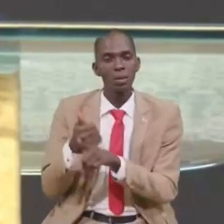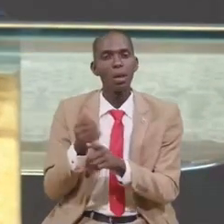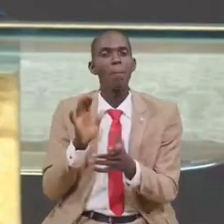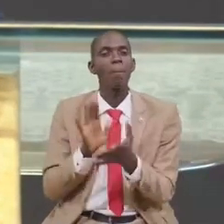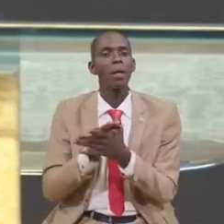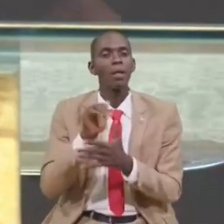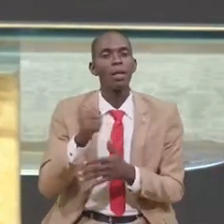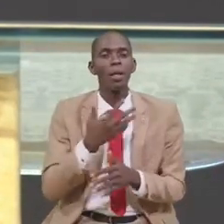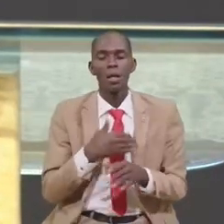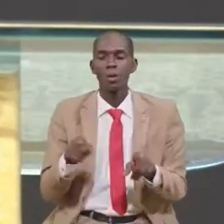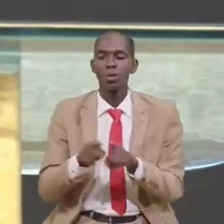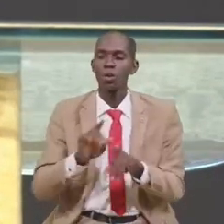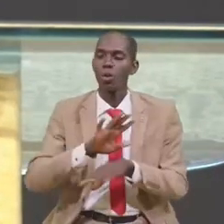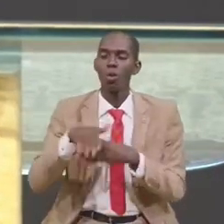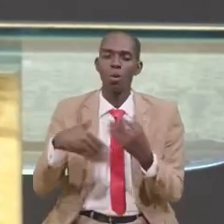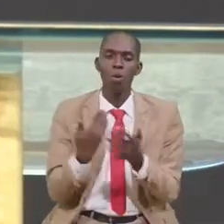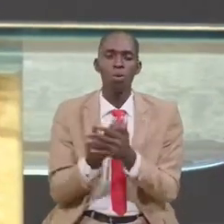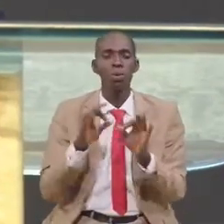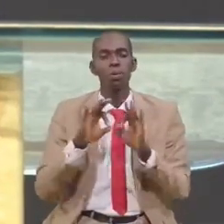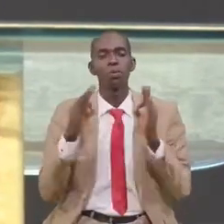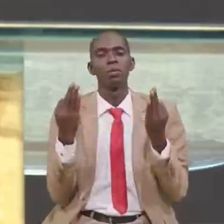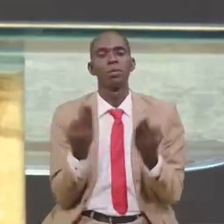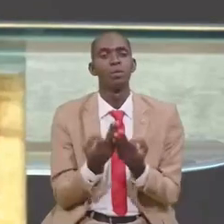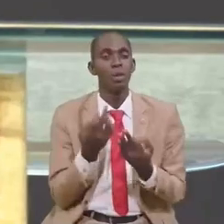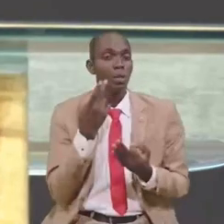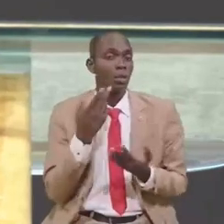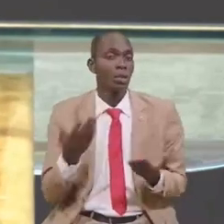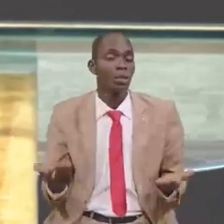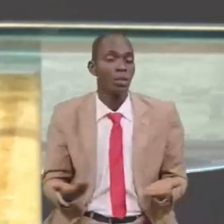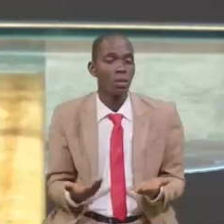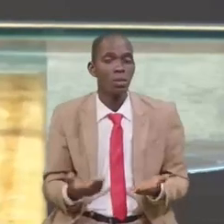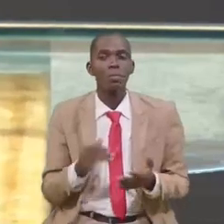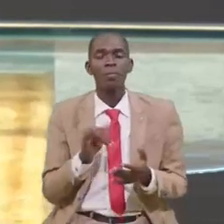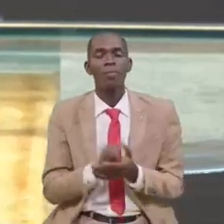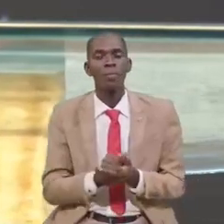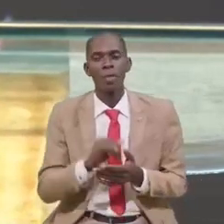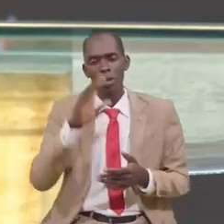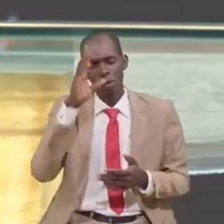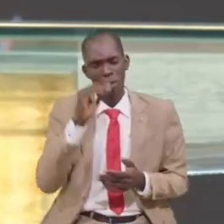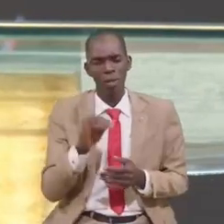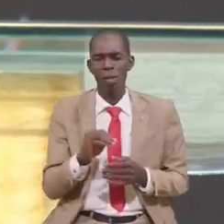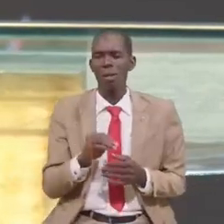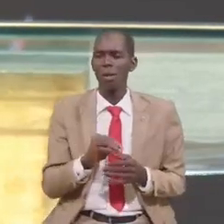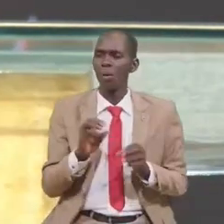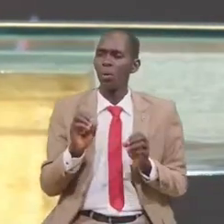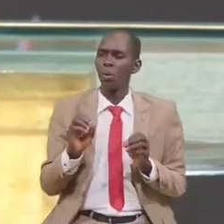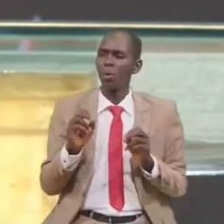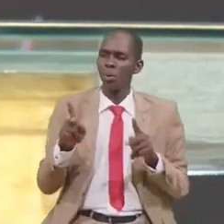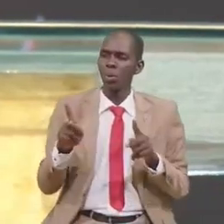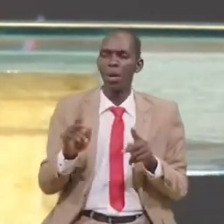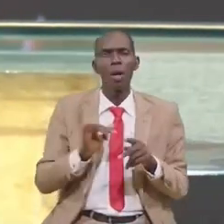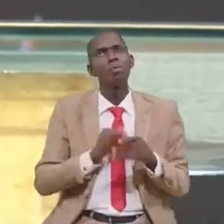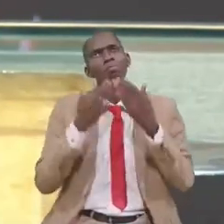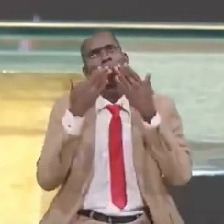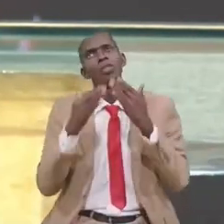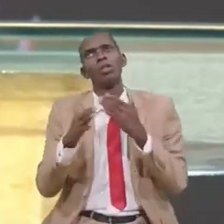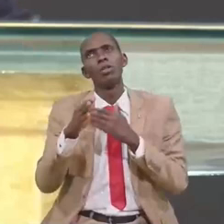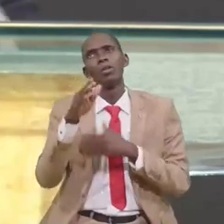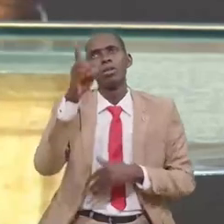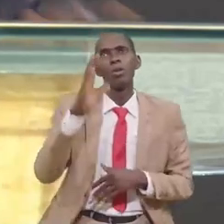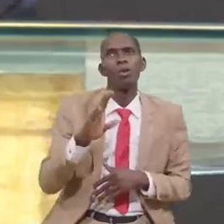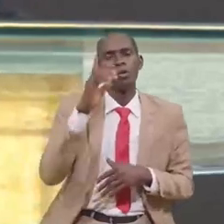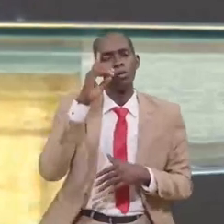sa maison. Vois cela. Au lieu de dire que d'accord, c'est bon, c'est merveilleux, je lui le Seigneur pour cela, et qu'il